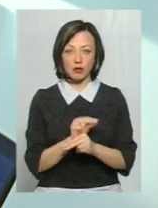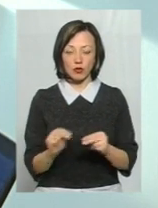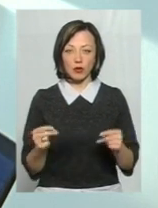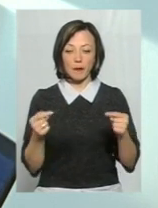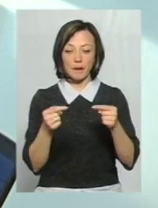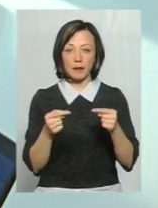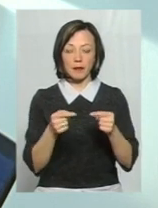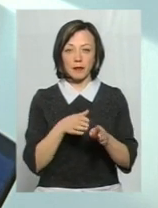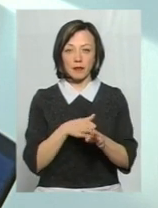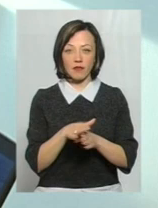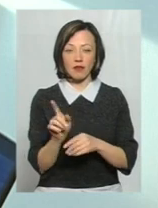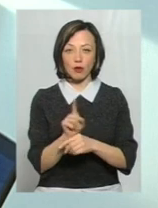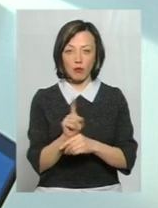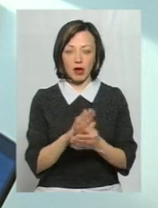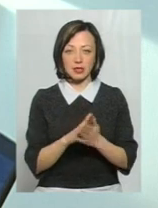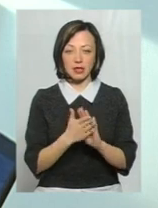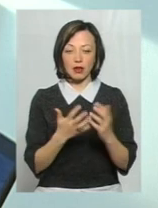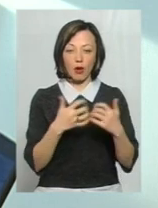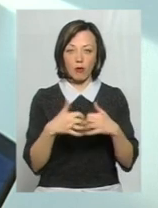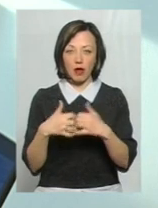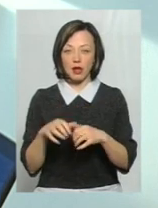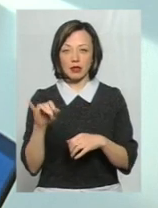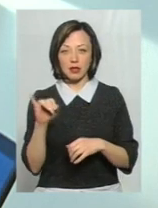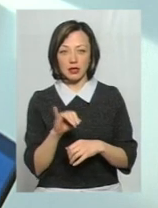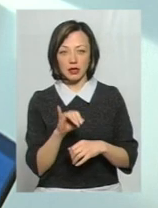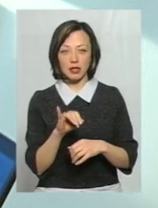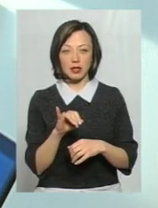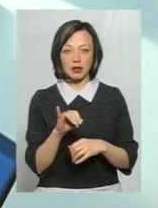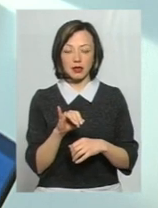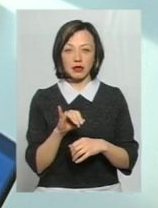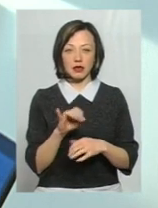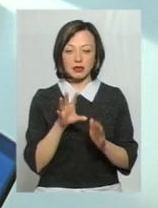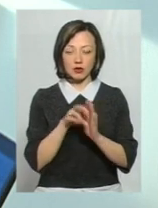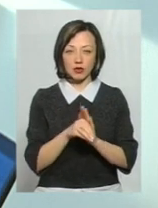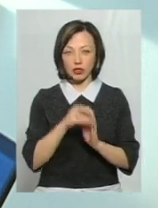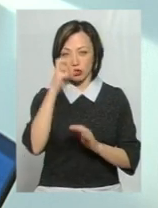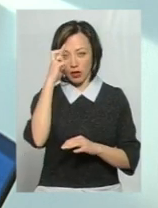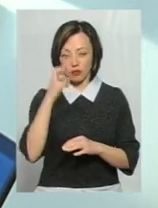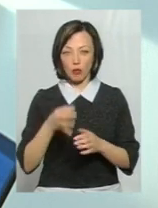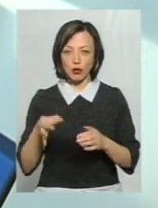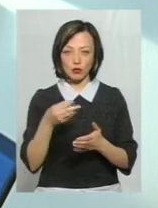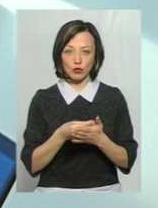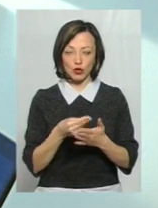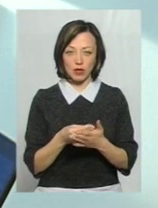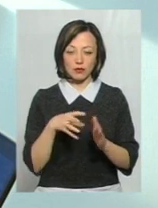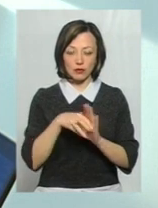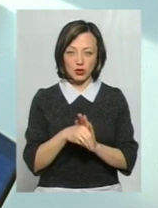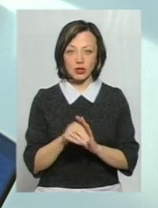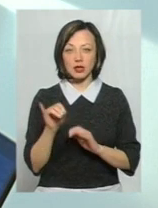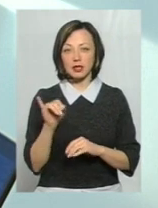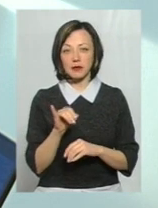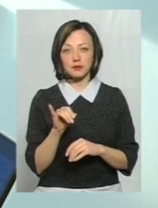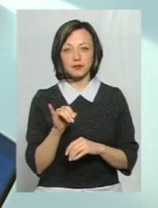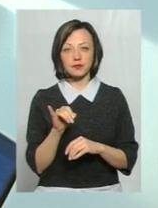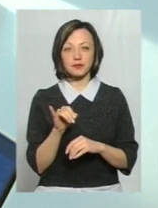приведення в нормальний стан і на обладнання, і заключаємо кошти як державного бюджету, так і обласного бюджету. Безумовно,